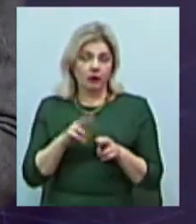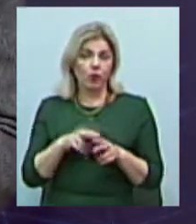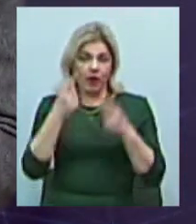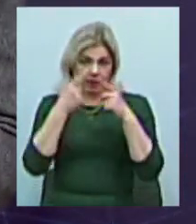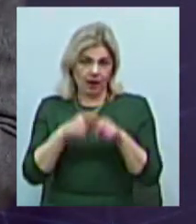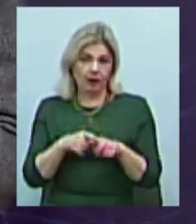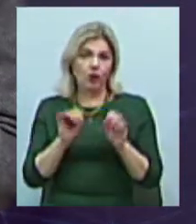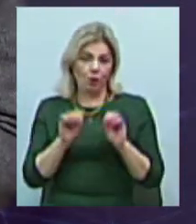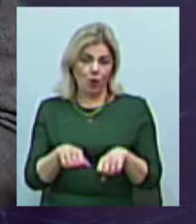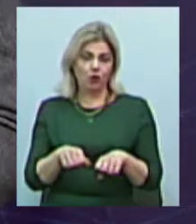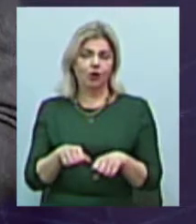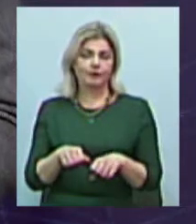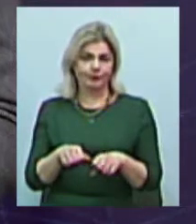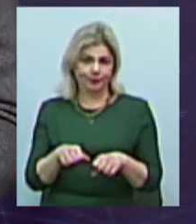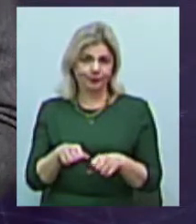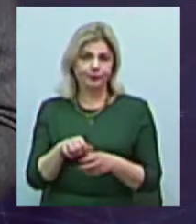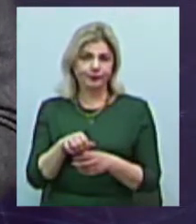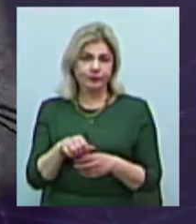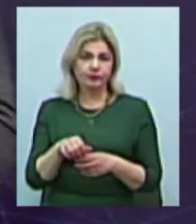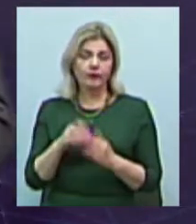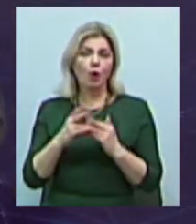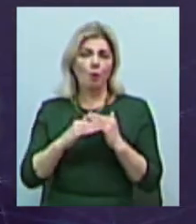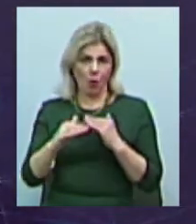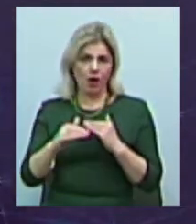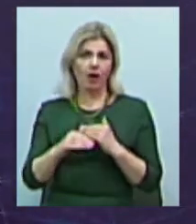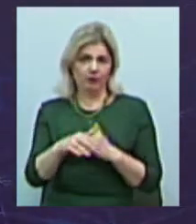може спахати поле, хоча не факт.